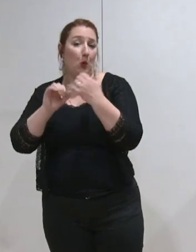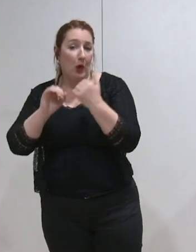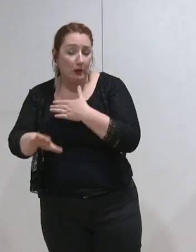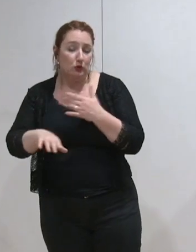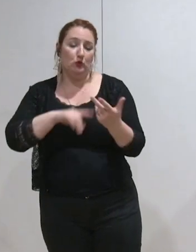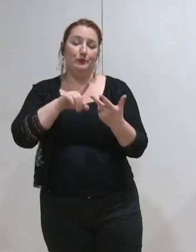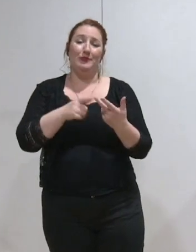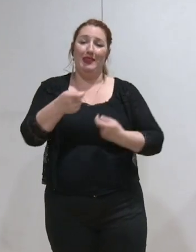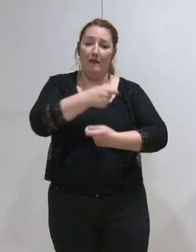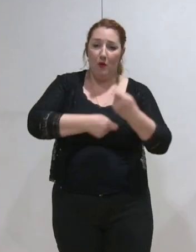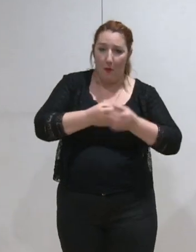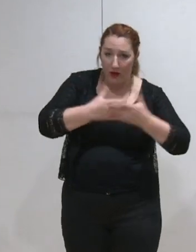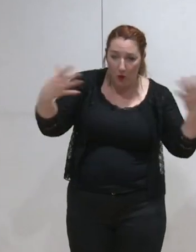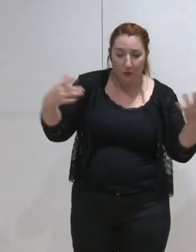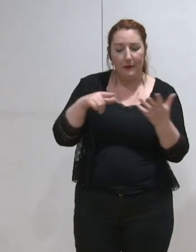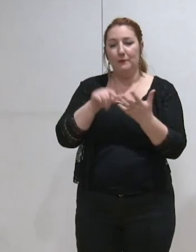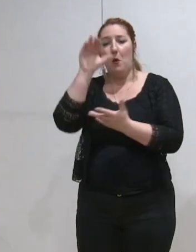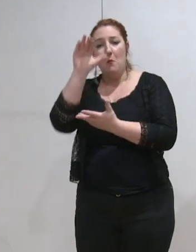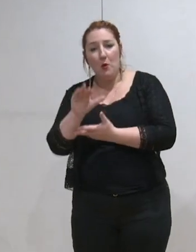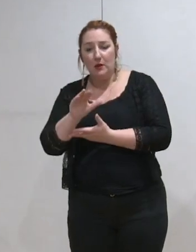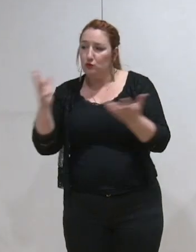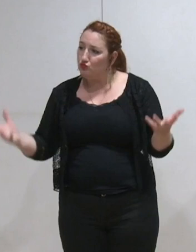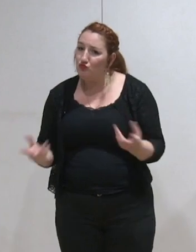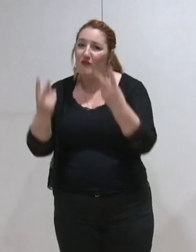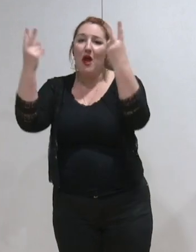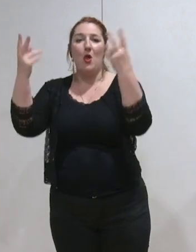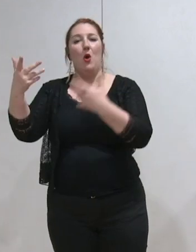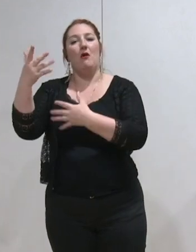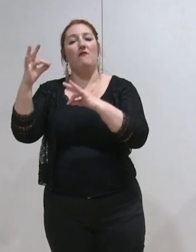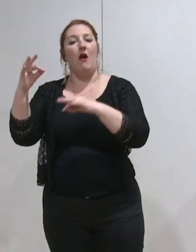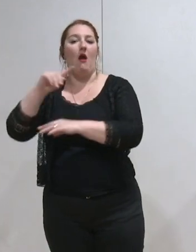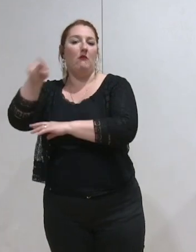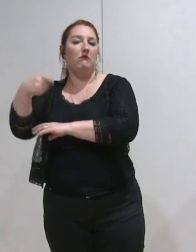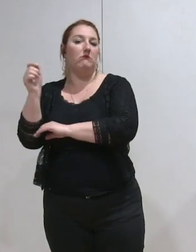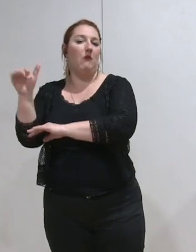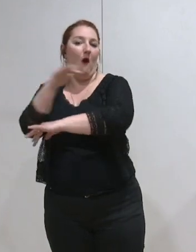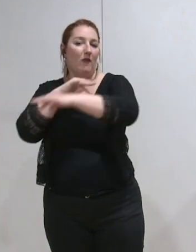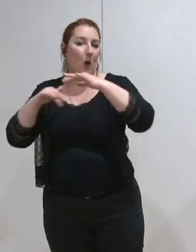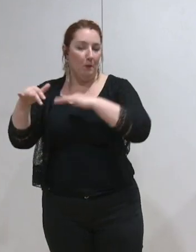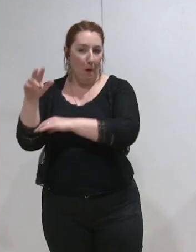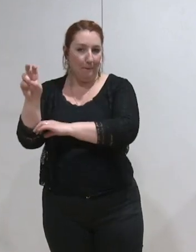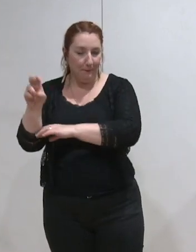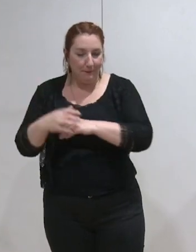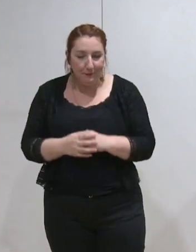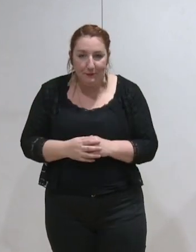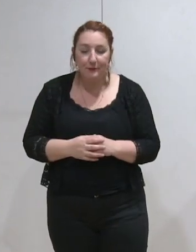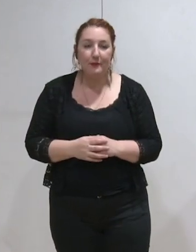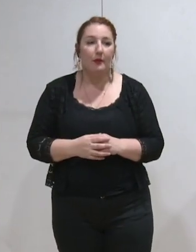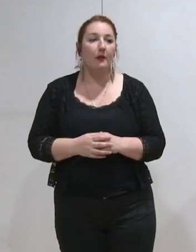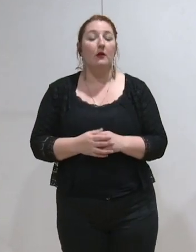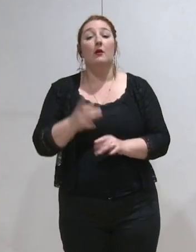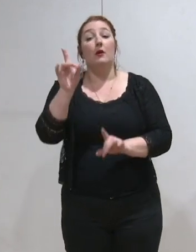développement économique et de la protection et mise en valeur de l'environnement nous aurons l'occasion pour juillet de délibérer ultérieurement sur les